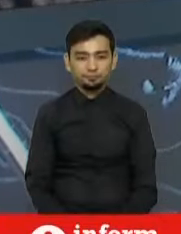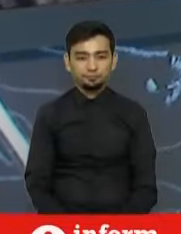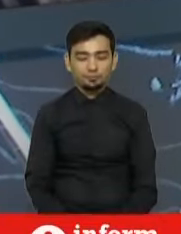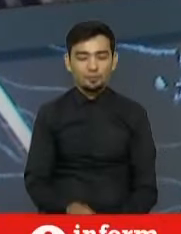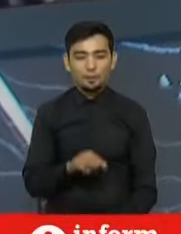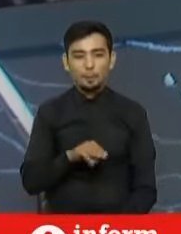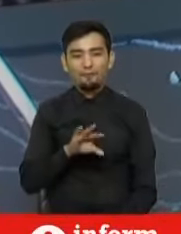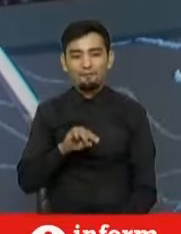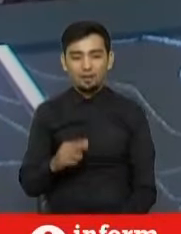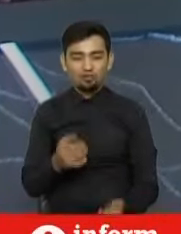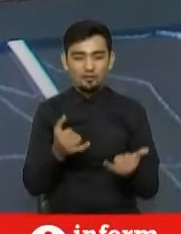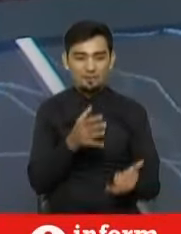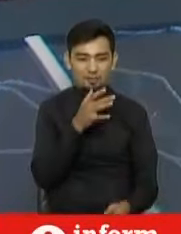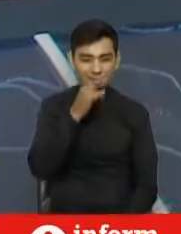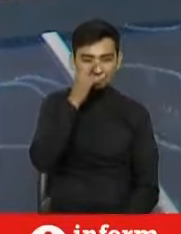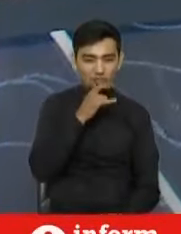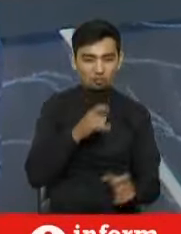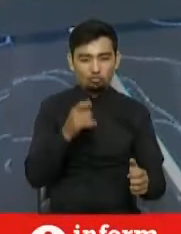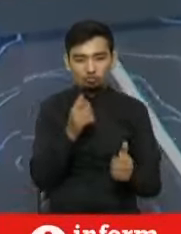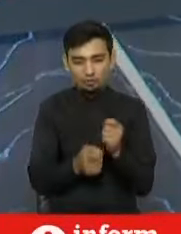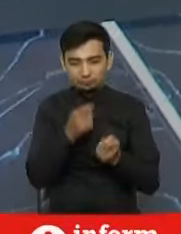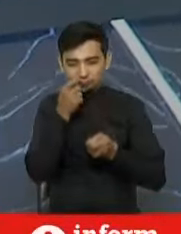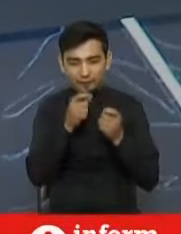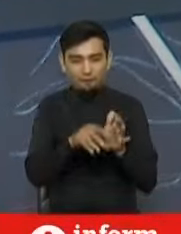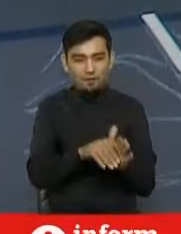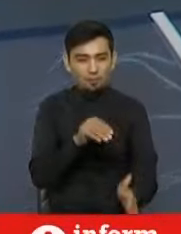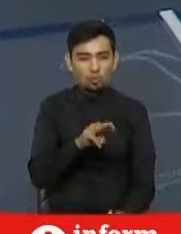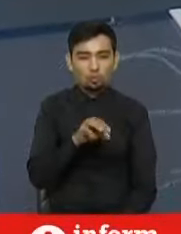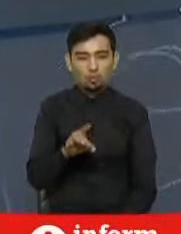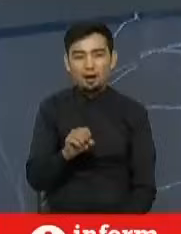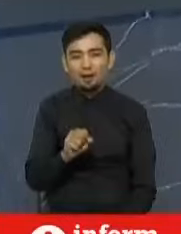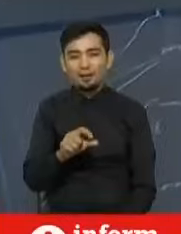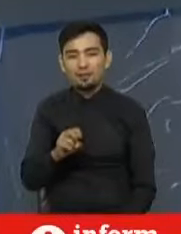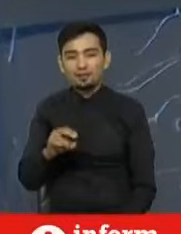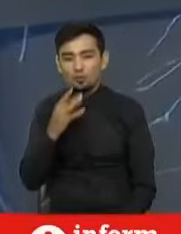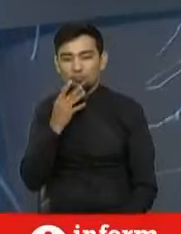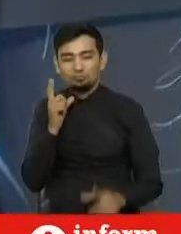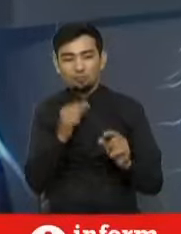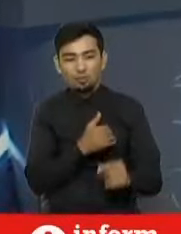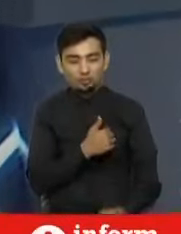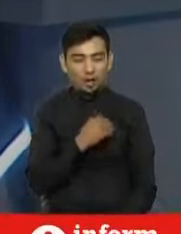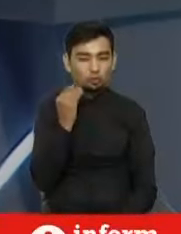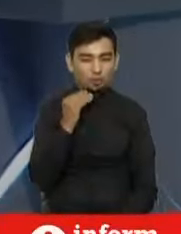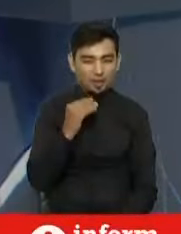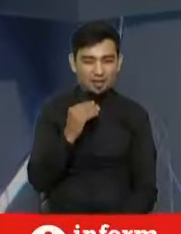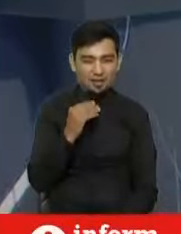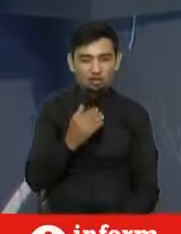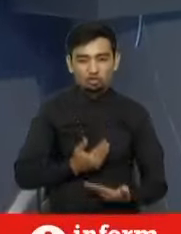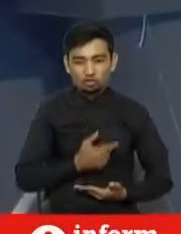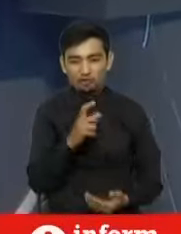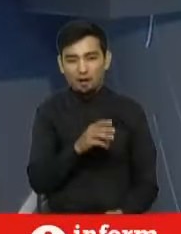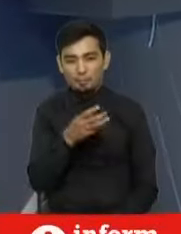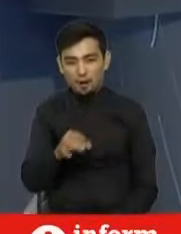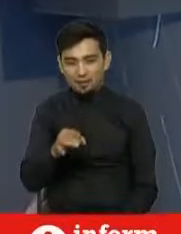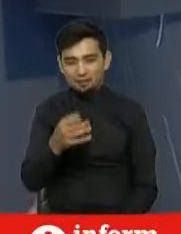в МВД тем временем призвали казахстанцев тщательно выбирать турагентство жительница Актобе в мае передала 250.000